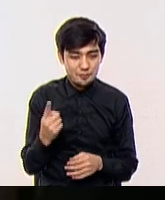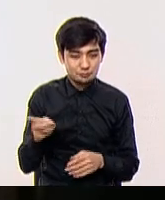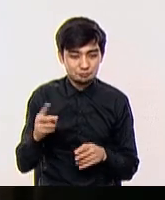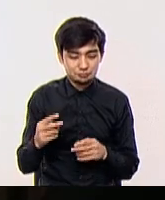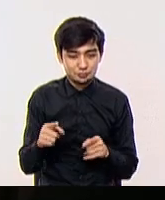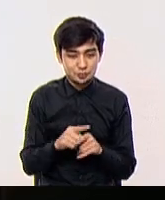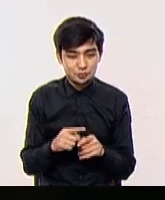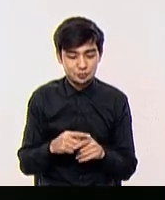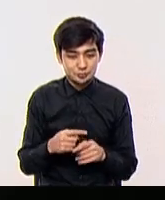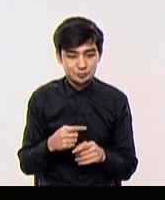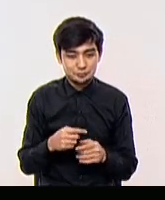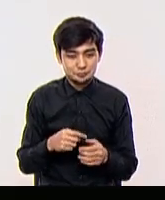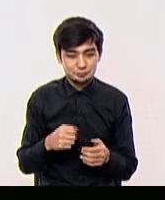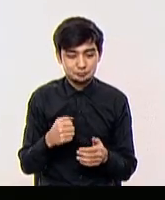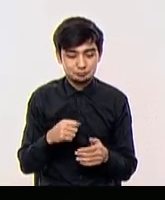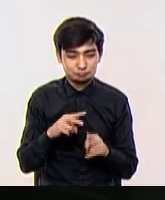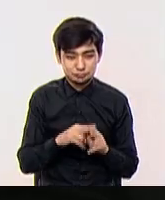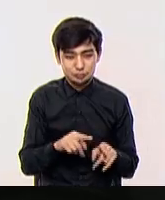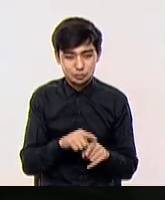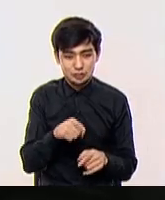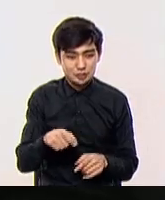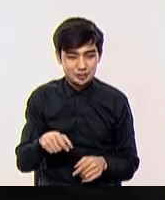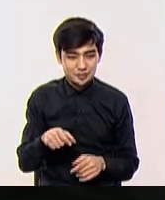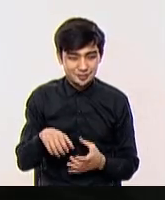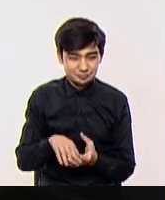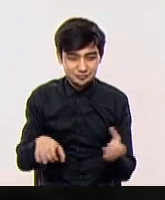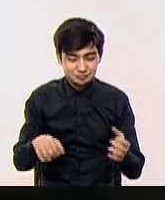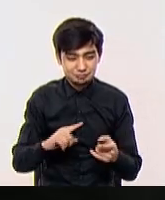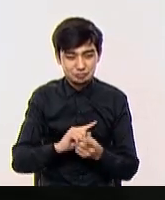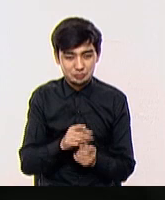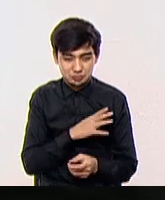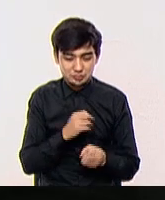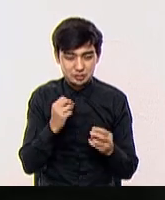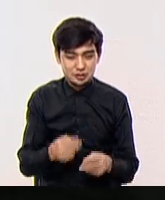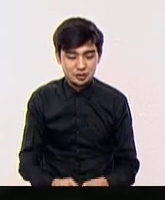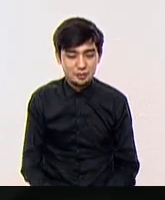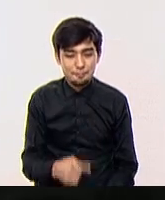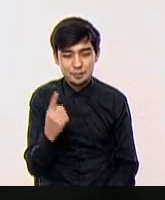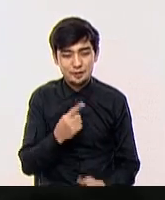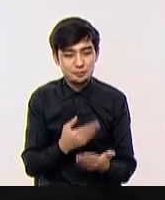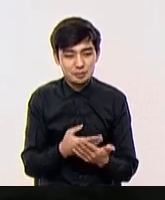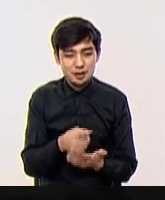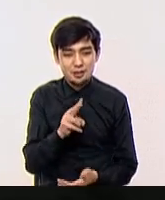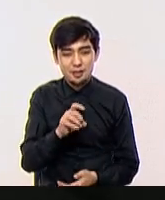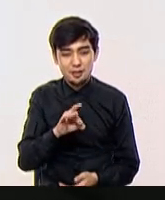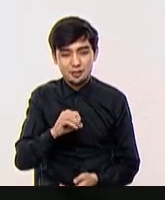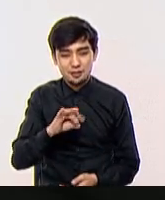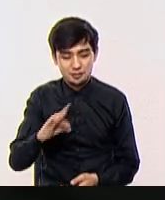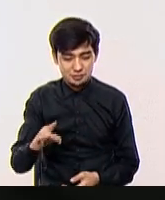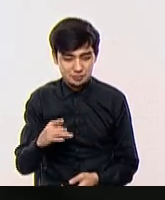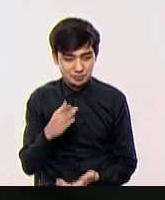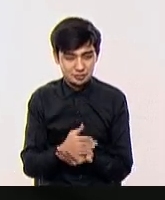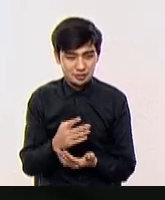угроза. Они поменяли даже русло реки. У нас с одной стороны, например, карьер, да, раскопанный, карьер.